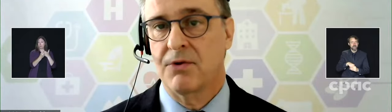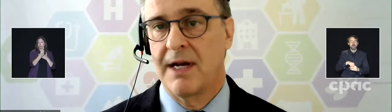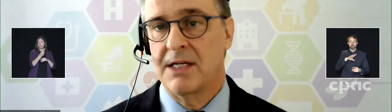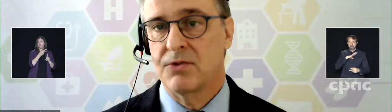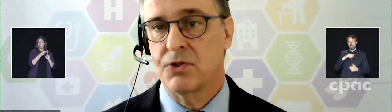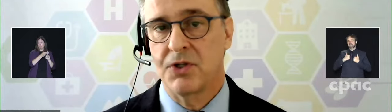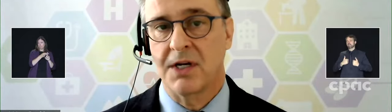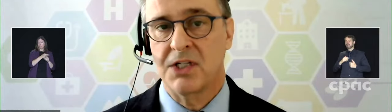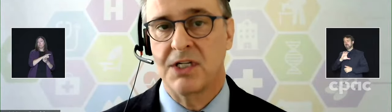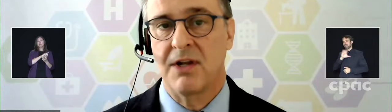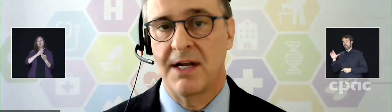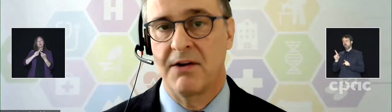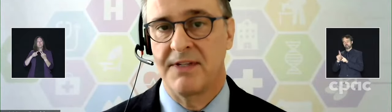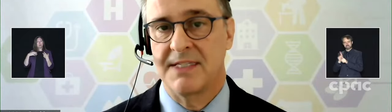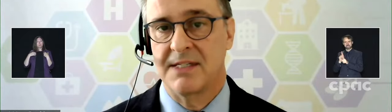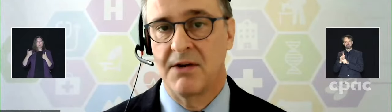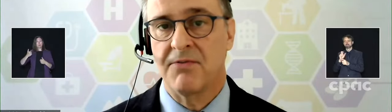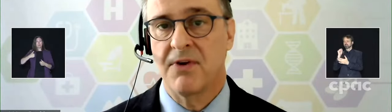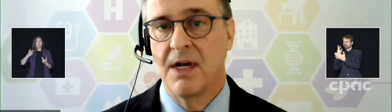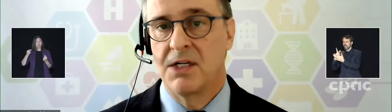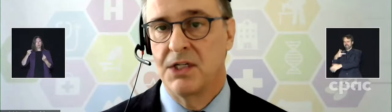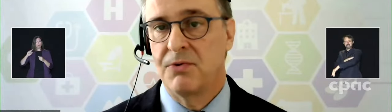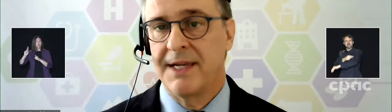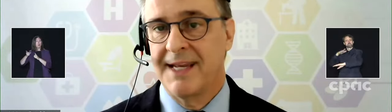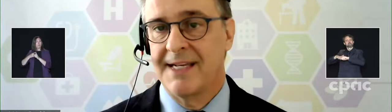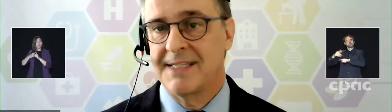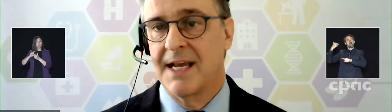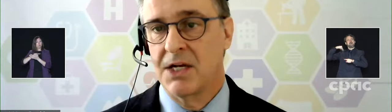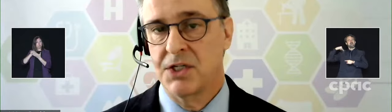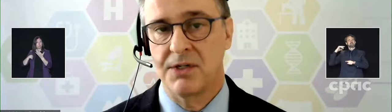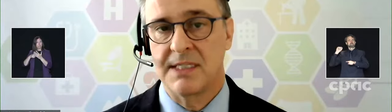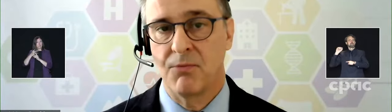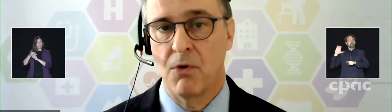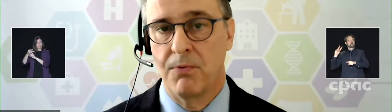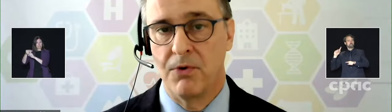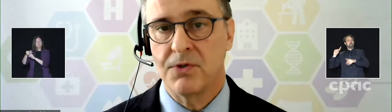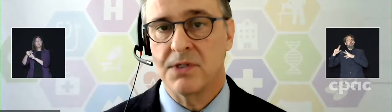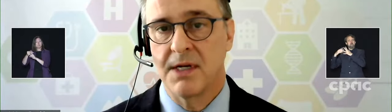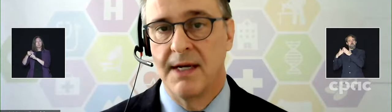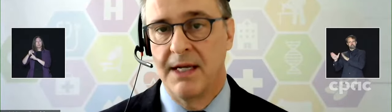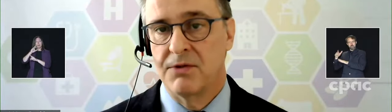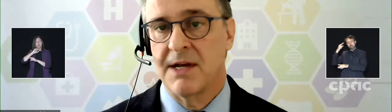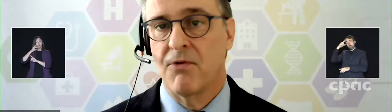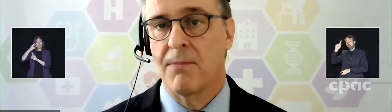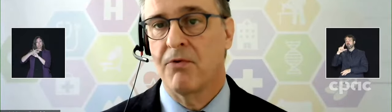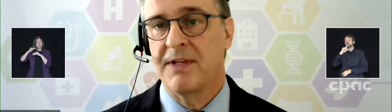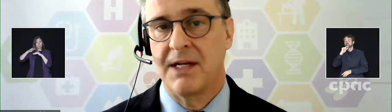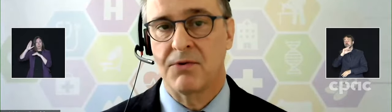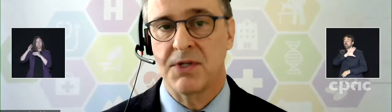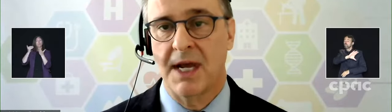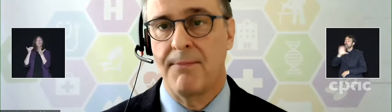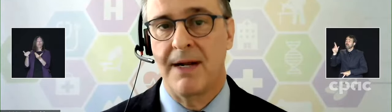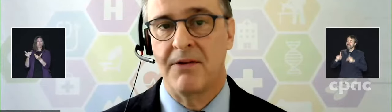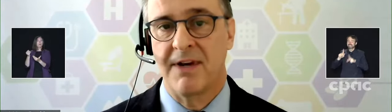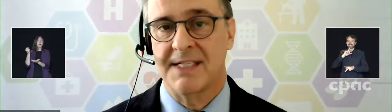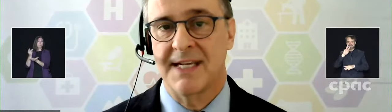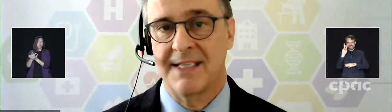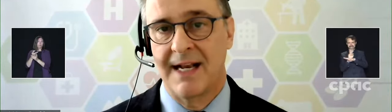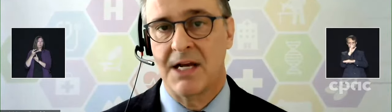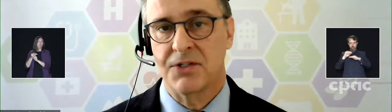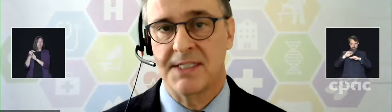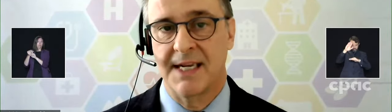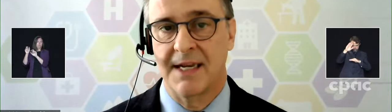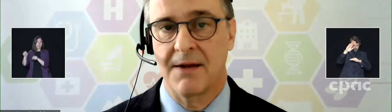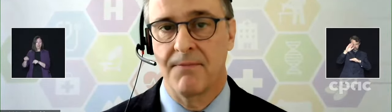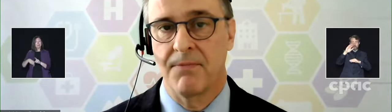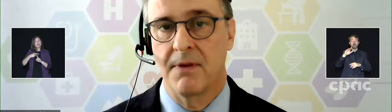vaccins contre la souche d'origine de la COVID-19 chez tous les Canadiens âgés de six mois ou plus et nous avons approuvé des doses de rappel de vaccins